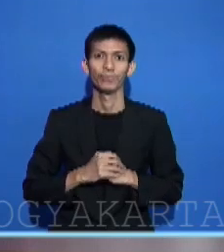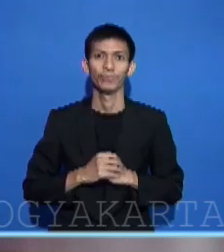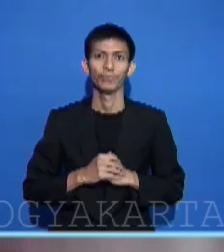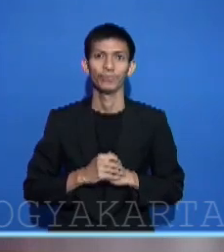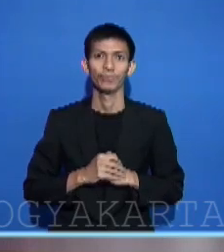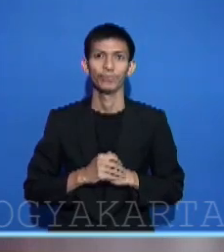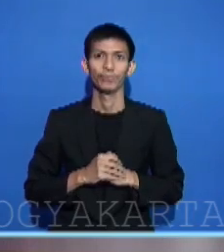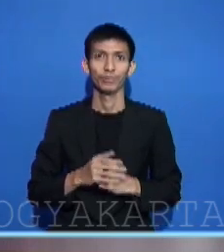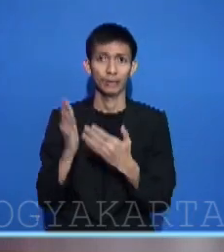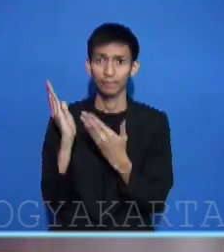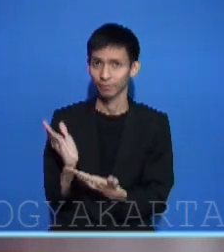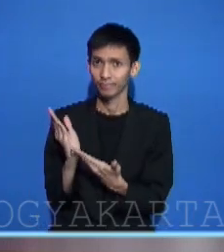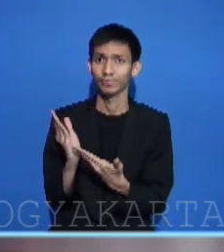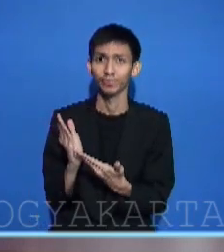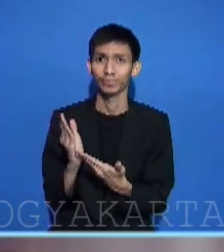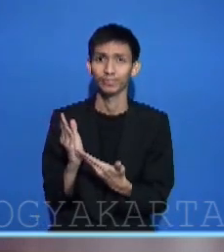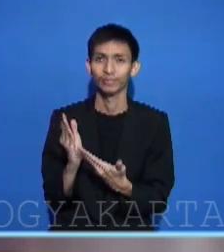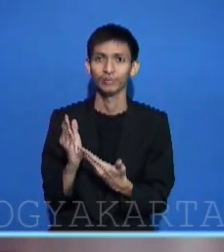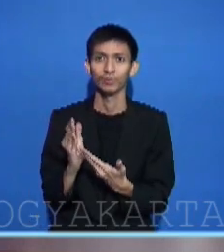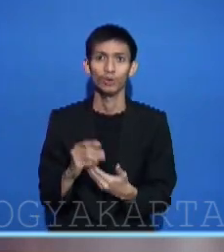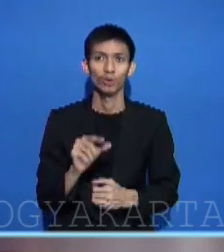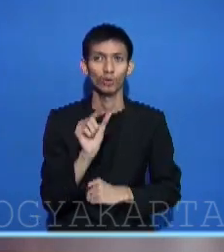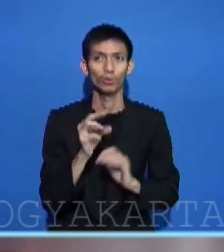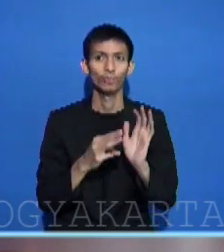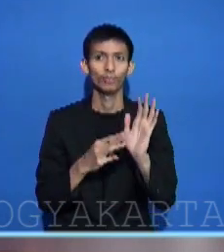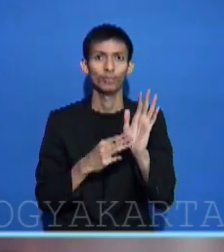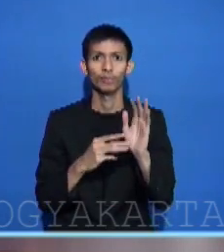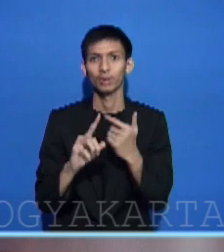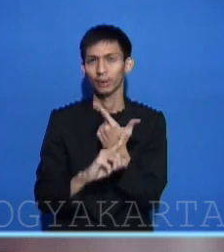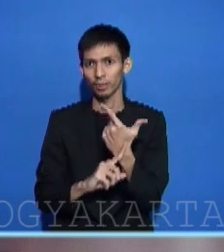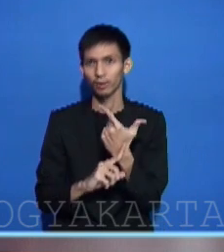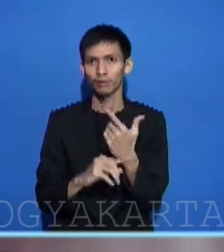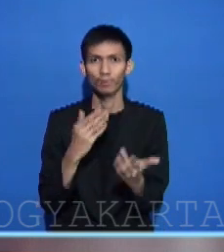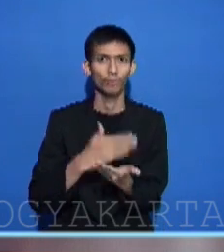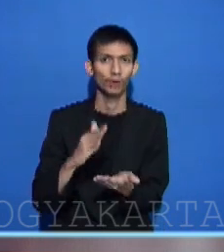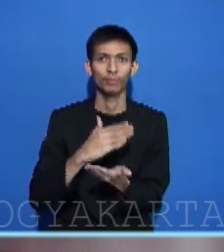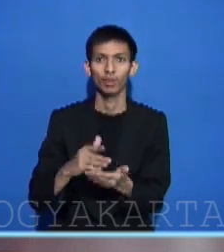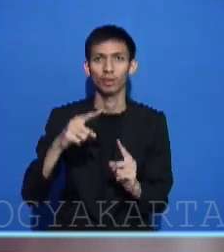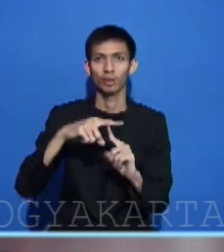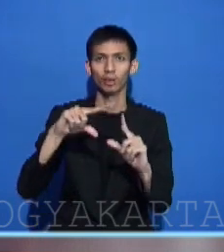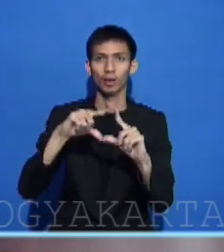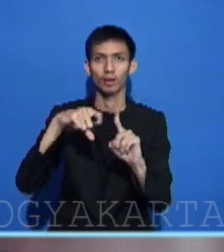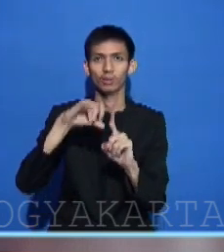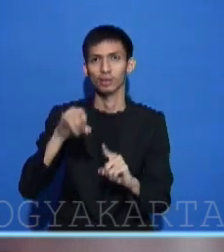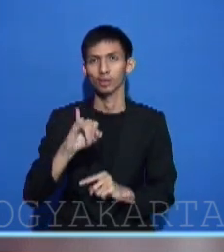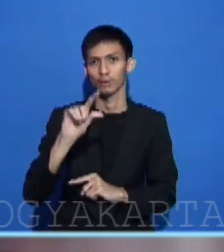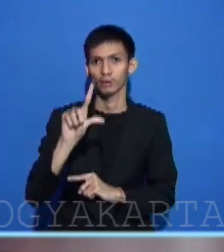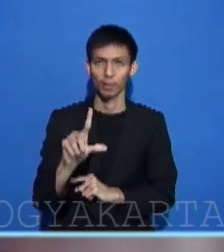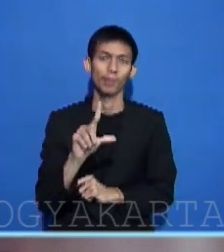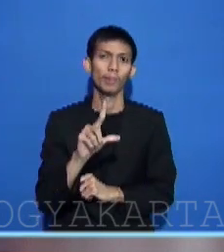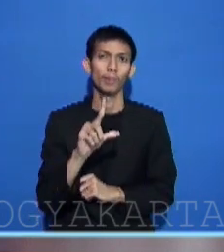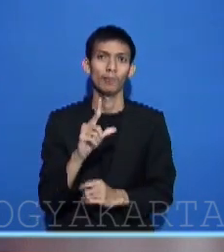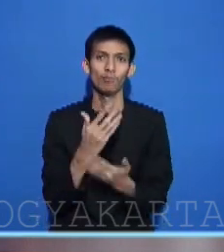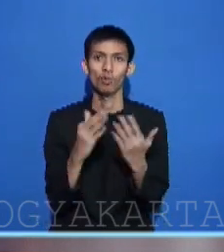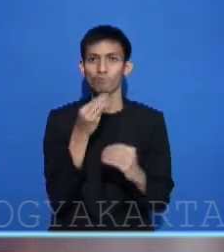Ya, sementara itu saudara, Civitas Universitas Muhammadiyah Yogyakarta kembali membagikan takjil, sahur, dan buka puasa hingga